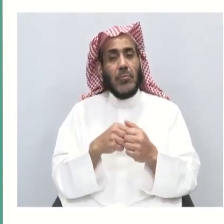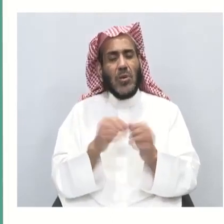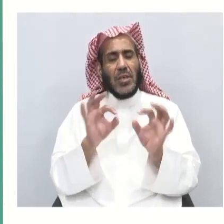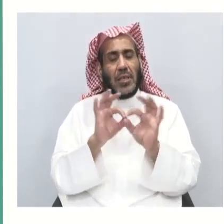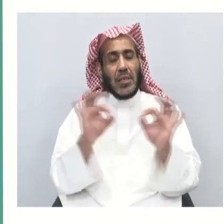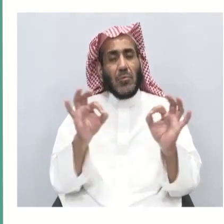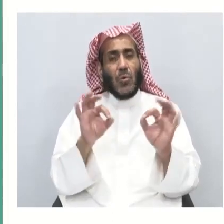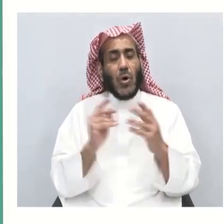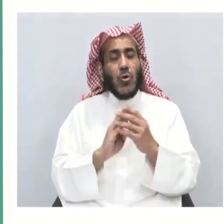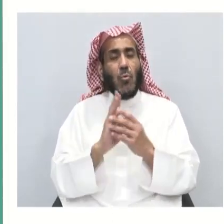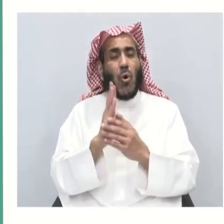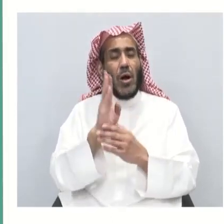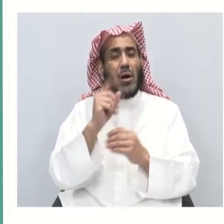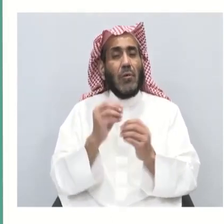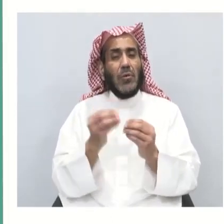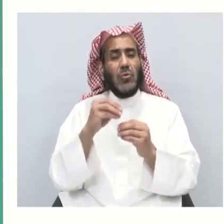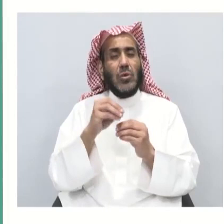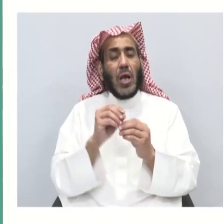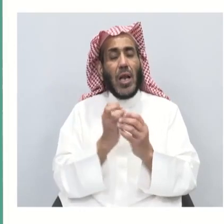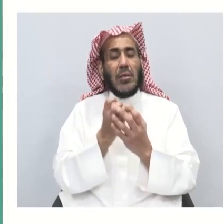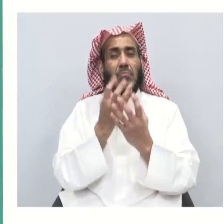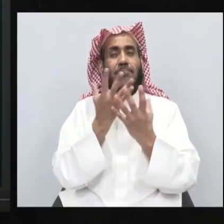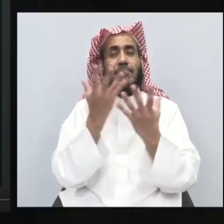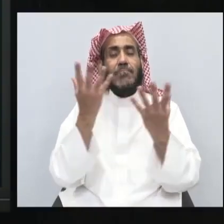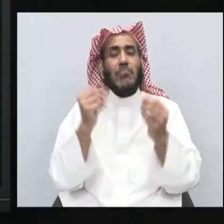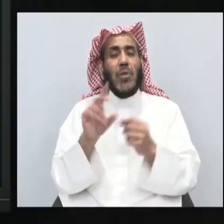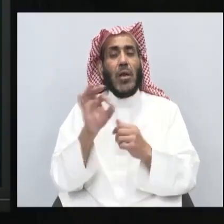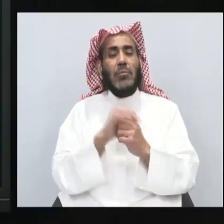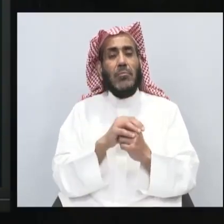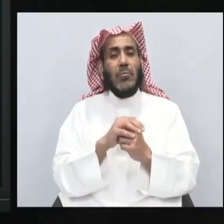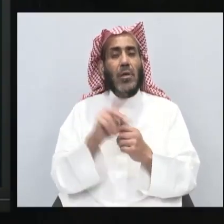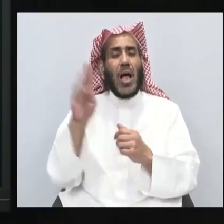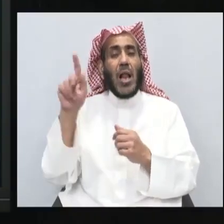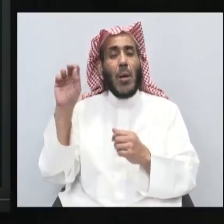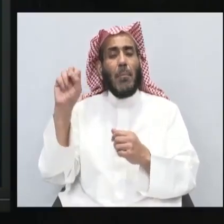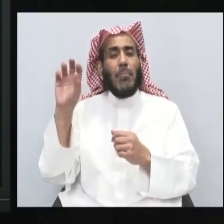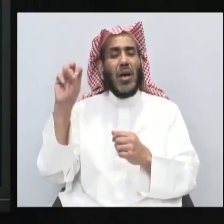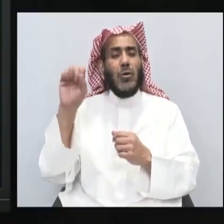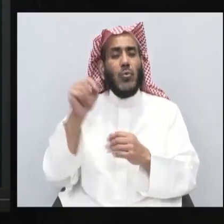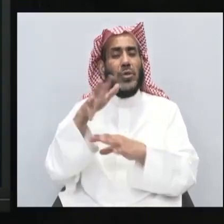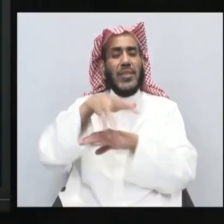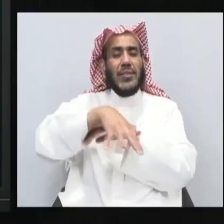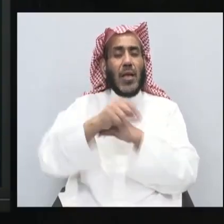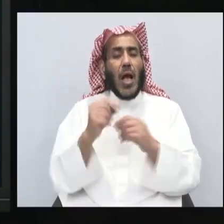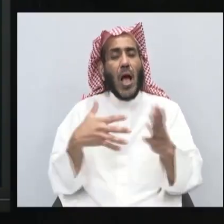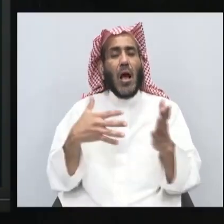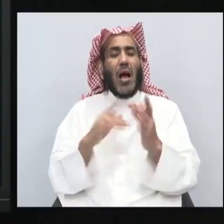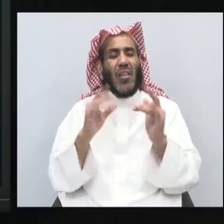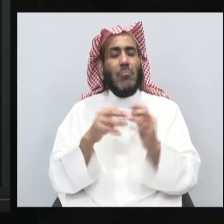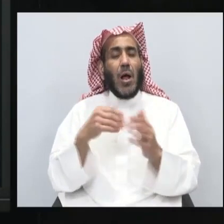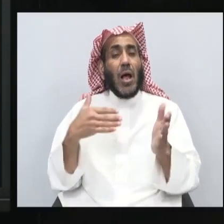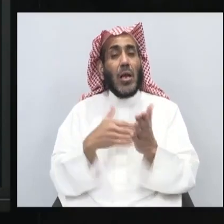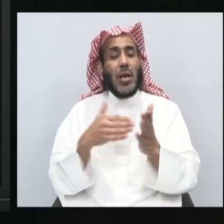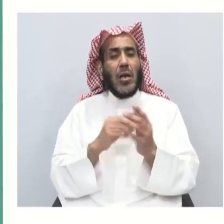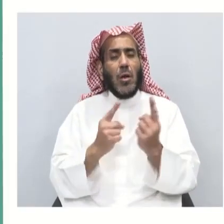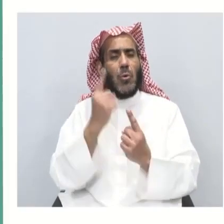يكتمل نموها فتنتج الأزهار، مثال عليه البقدونس. أخيراً النباتات